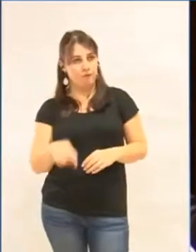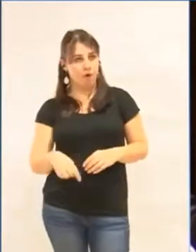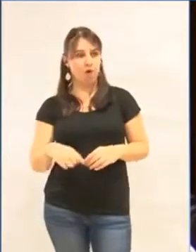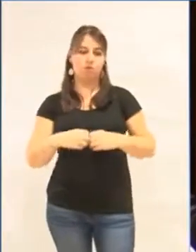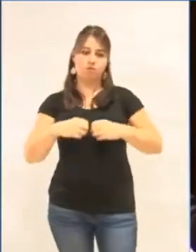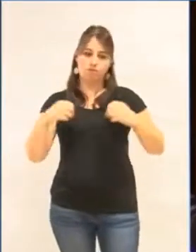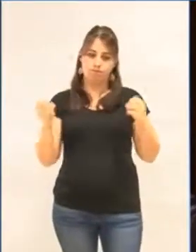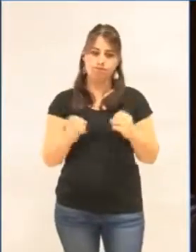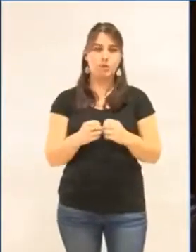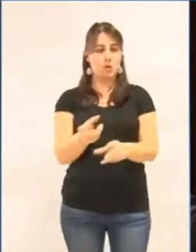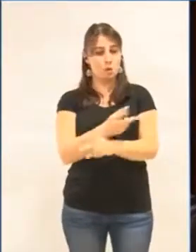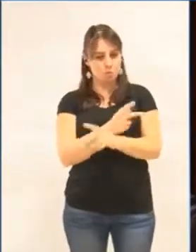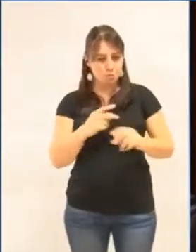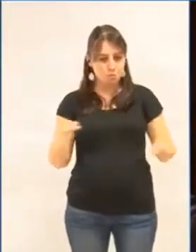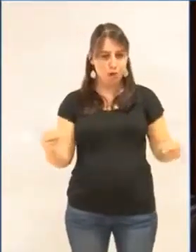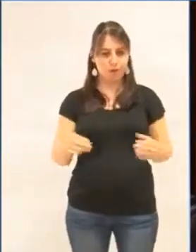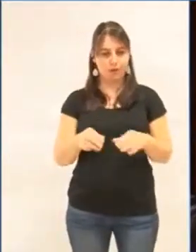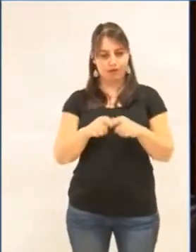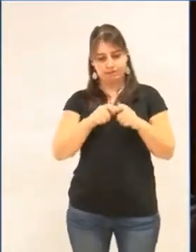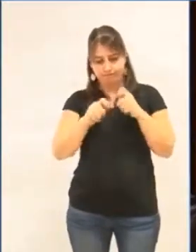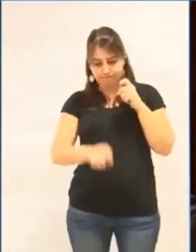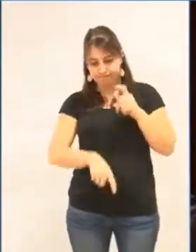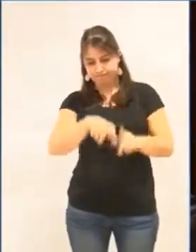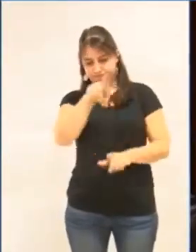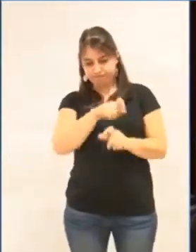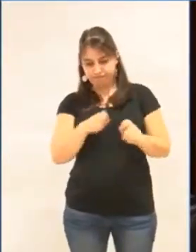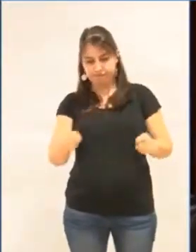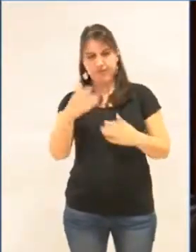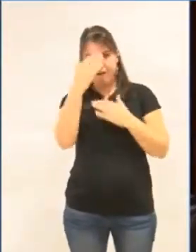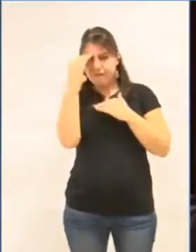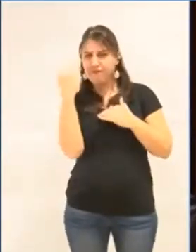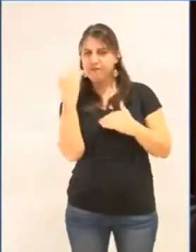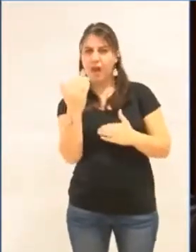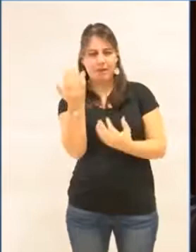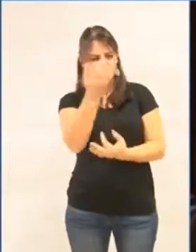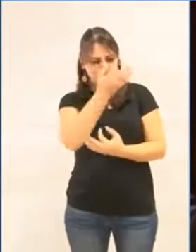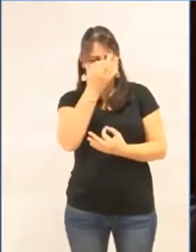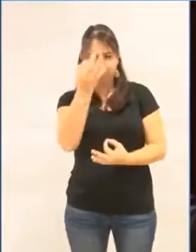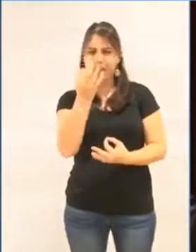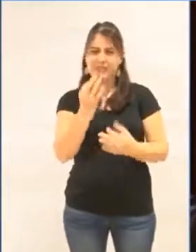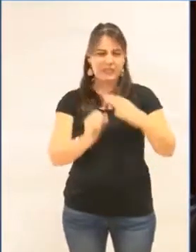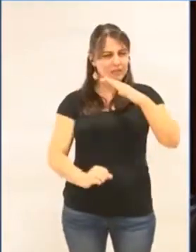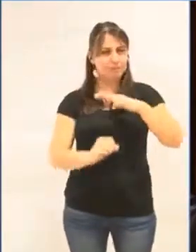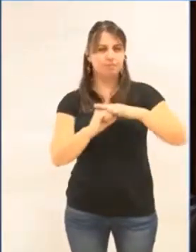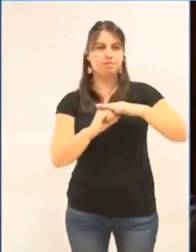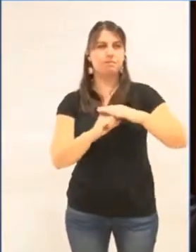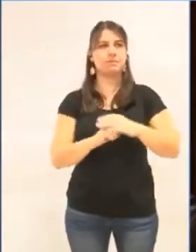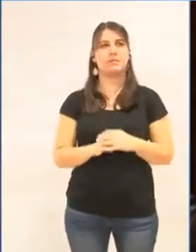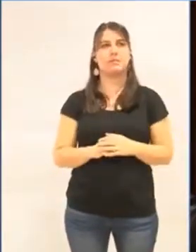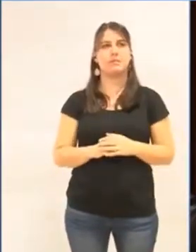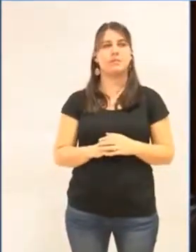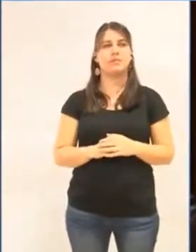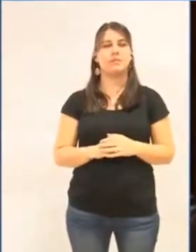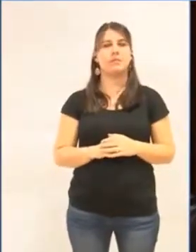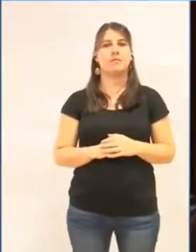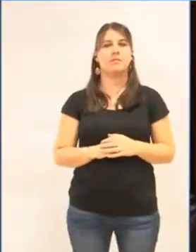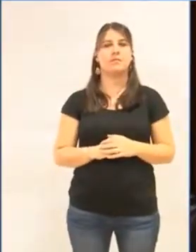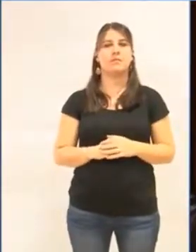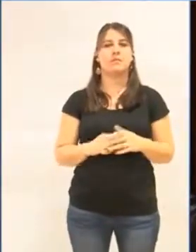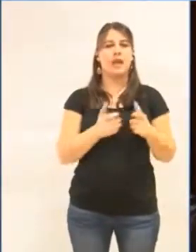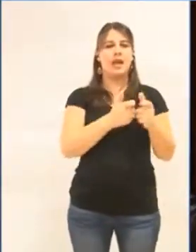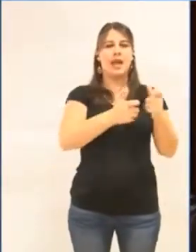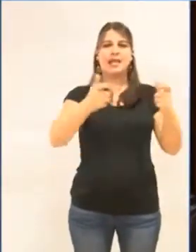sens d'une évaluation fiable et la plus précise possible. Le taux d'exécution de nos dépenses